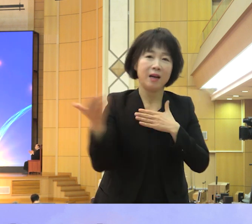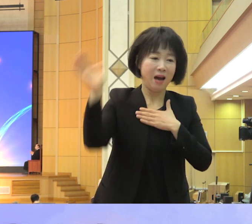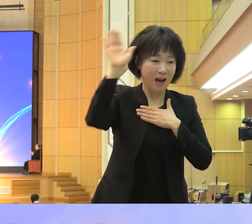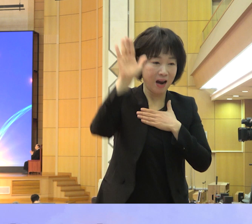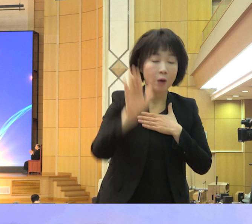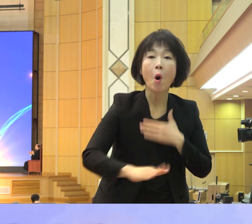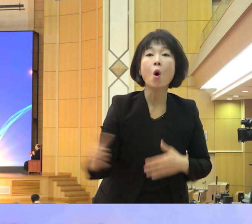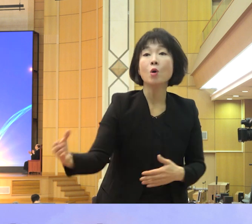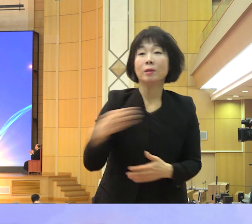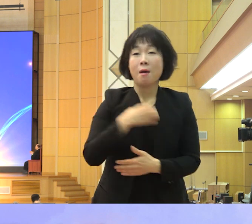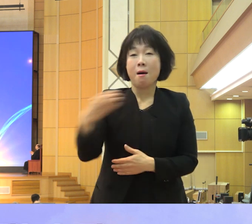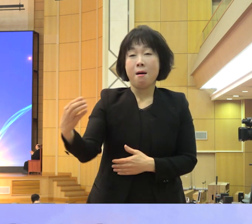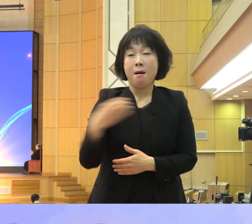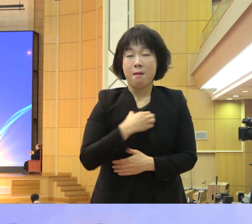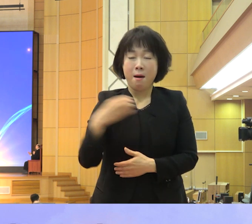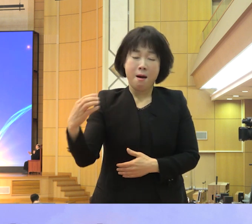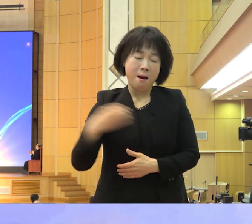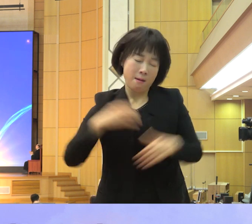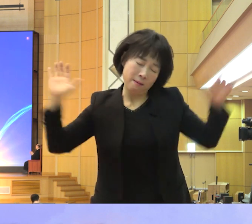끝나고